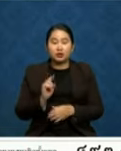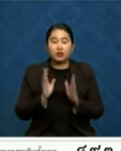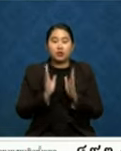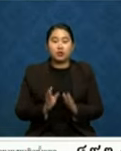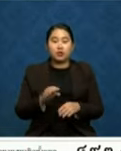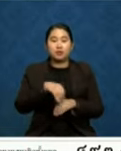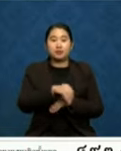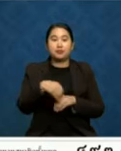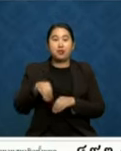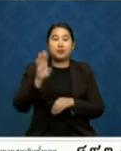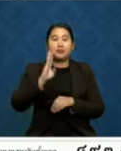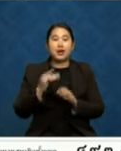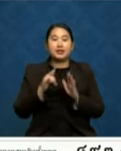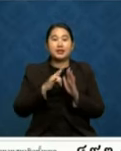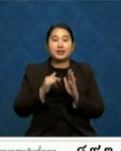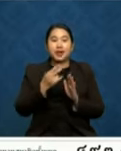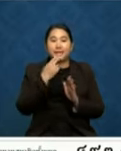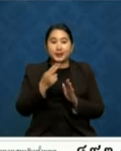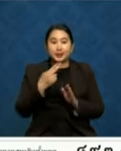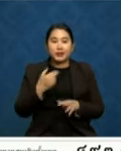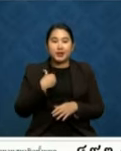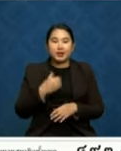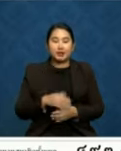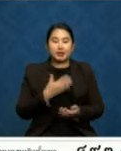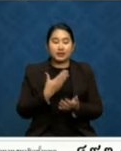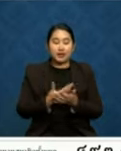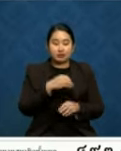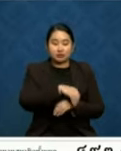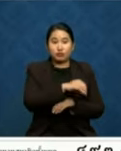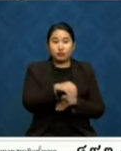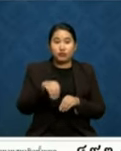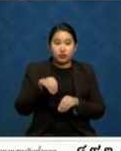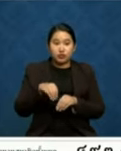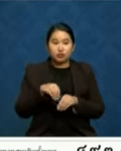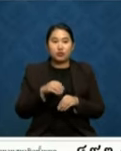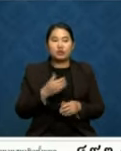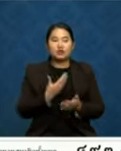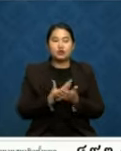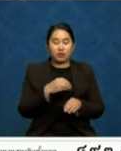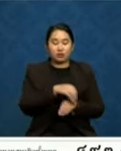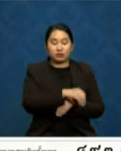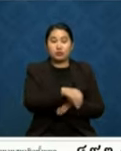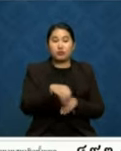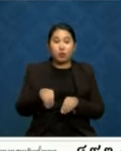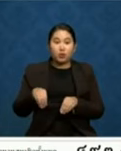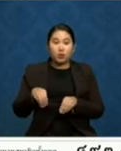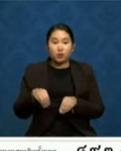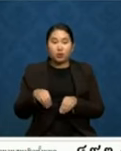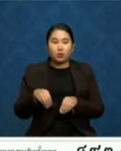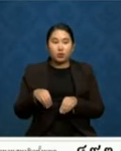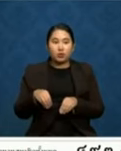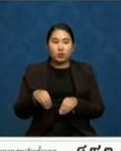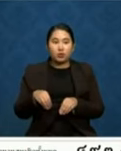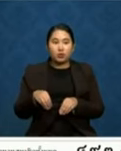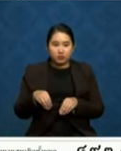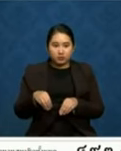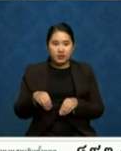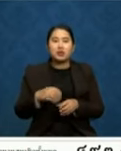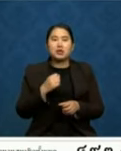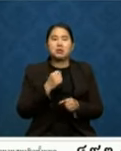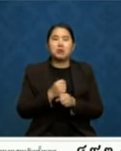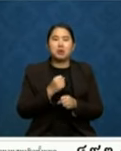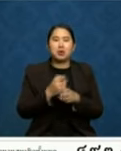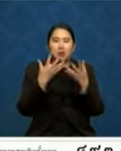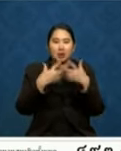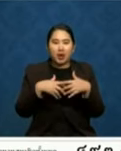ใบยานะครับต้นทุนนะอย่างที่ท่านส.ส.หลายท่านได้พูดนะครับว่าต้นทุนการผลิตเนี่ยก็แพง